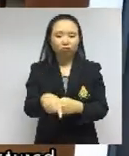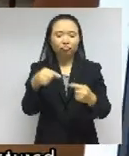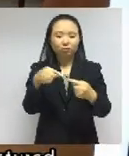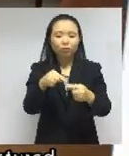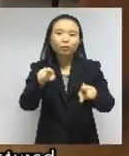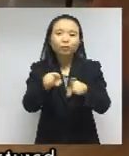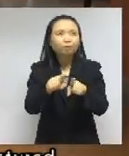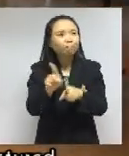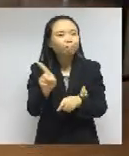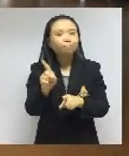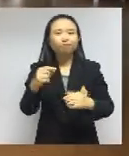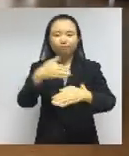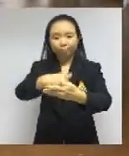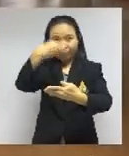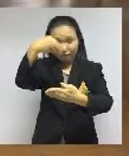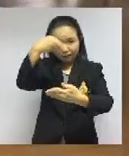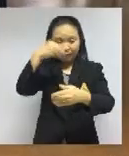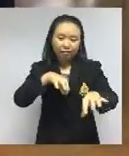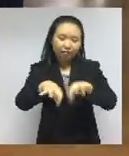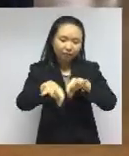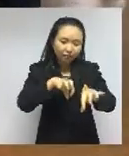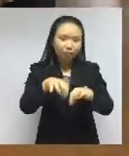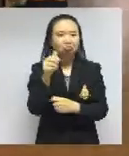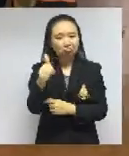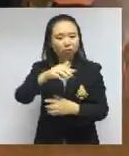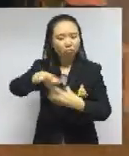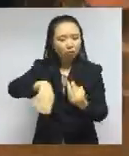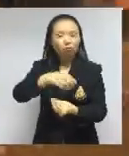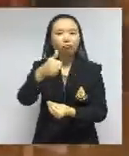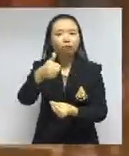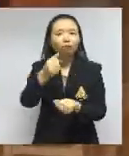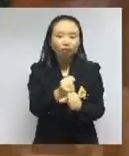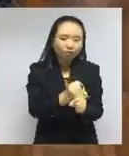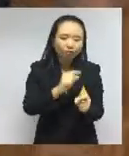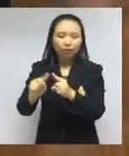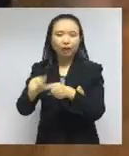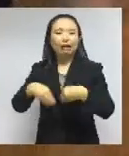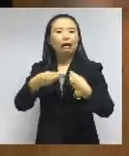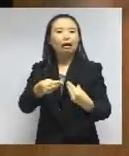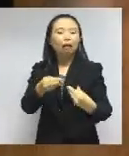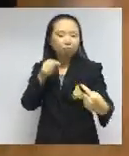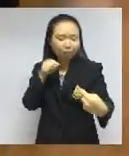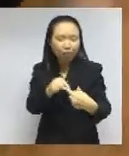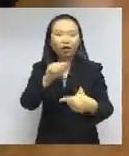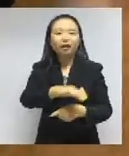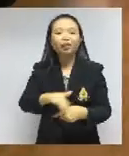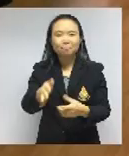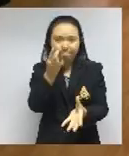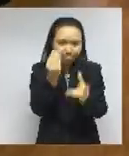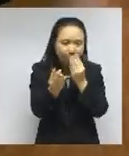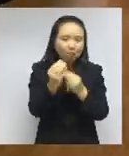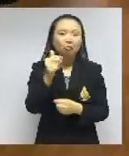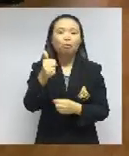physical structure นะคะก็คือการจัดสภาพแวดล้อมของห้องเรียนหรือห้องปฏิบัติการต่างๆให้เหมาะสมแก่การเรียน